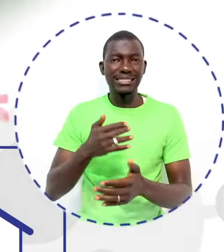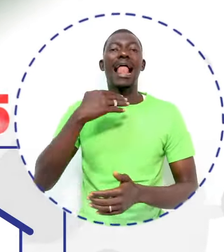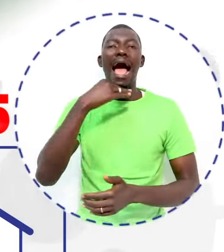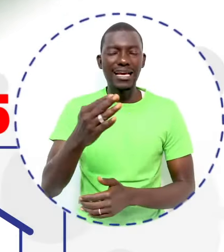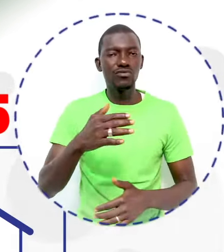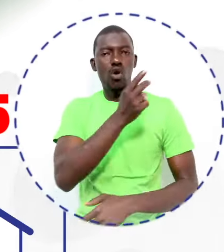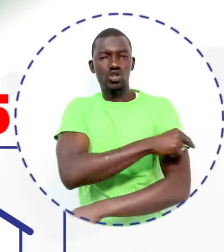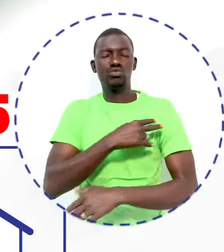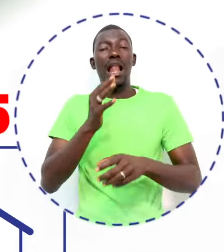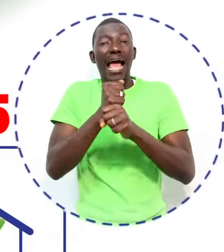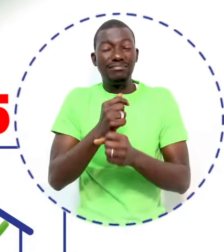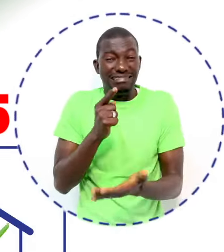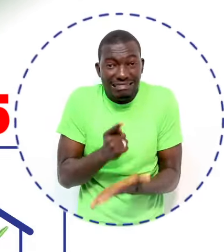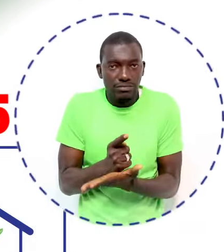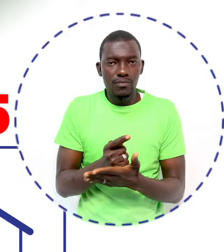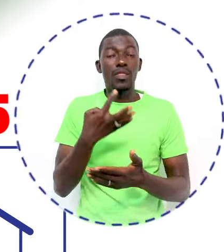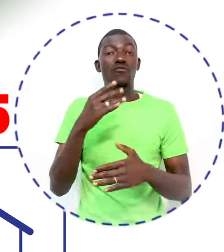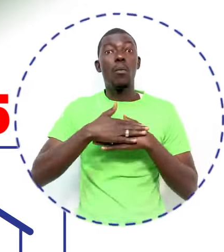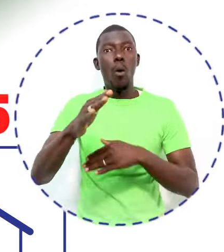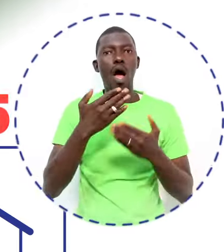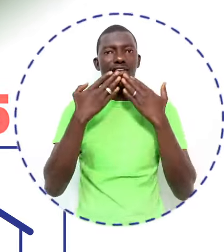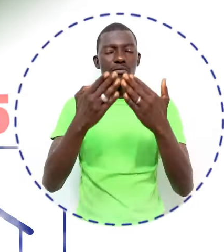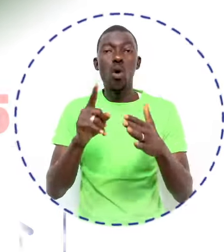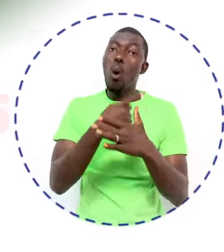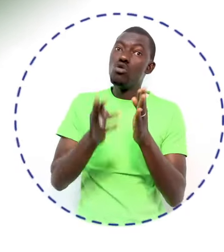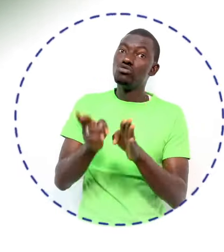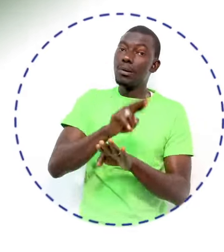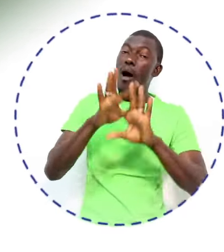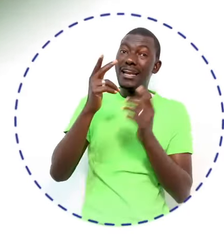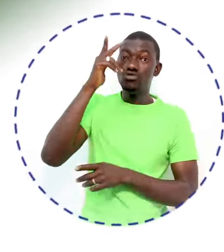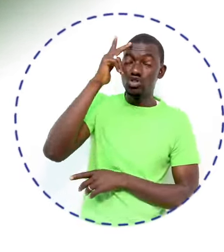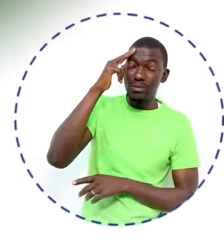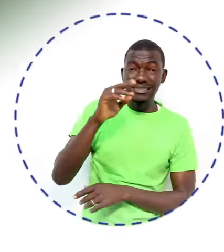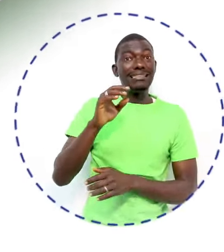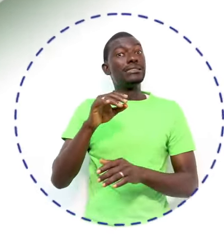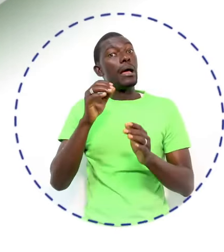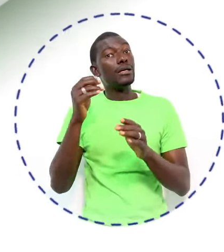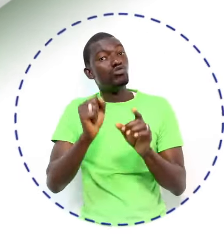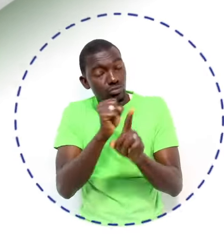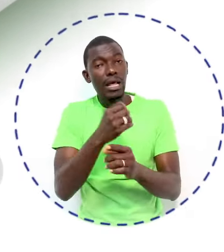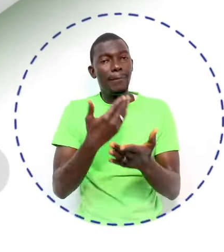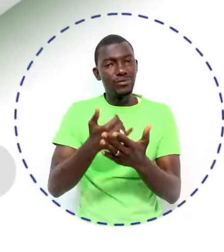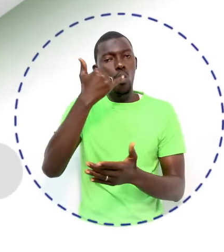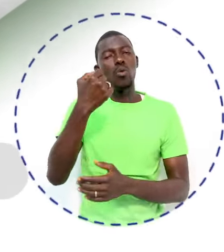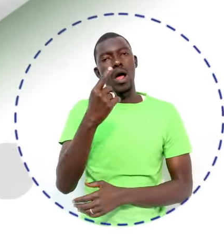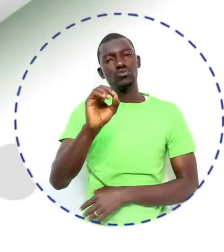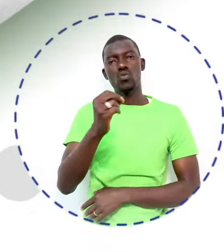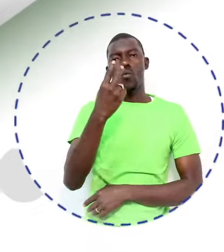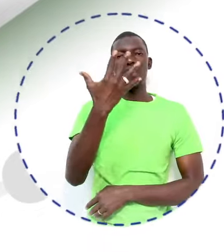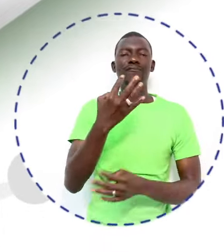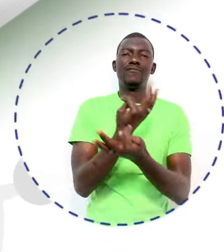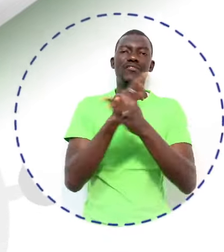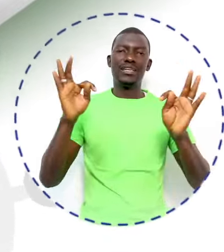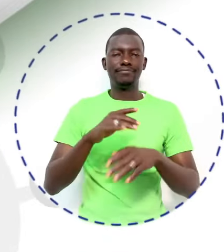kolu tugadon tay gelli anna tawo saham folakke nandema bendala fi kulle kita ke xibaare ma